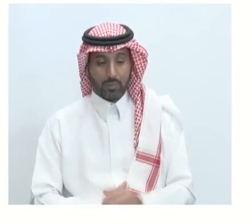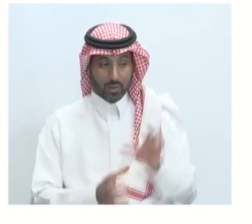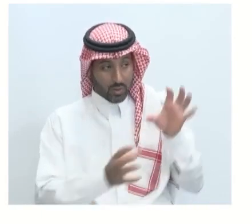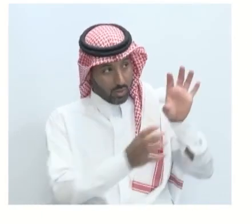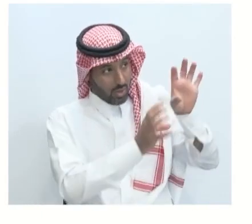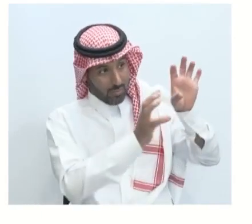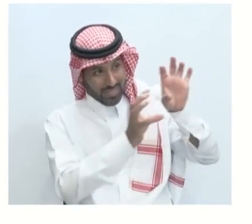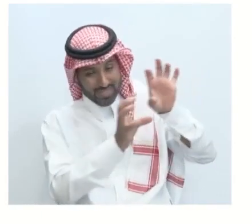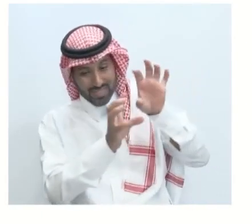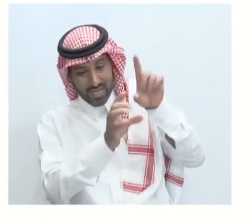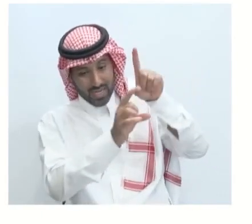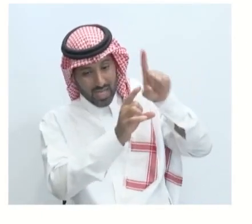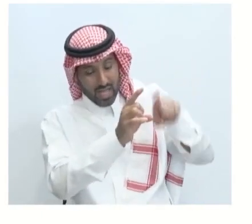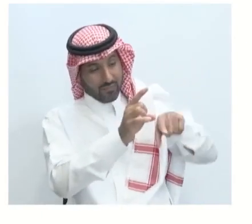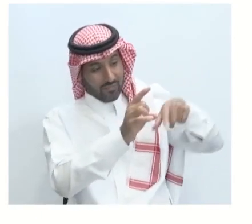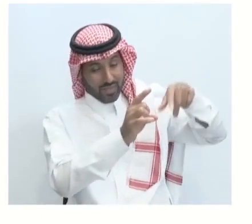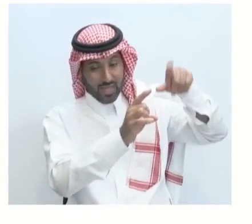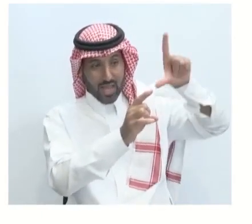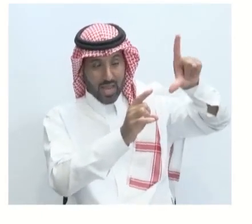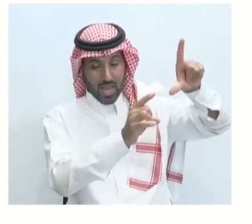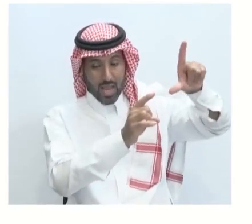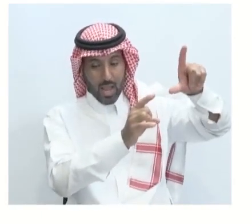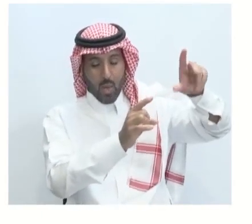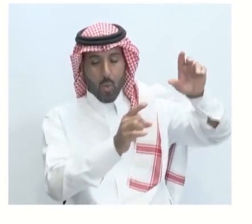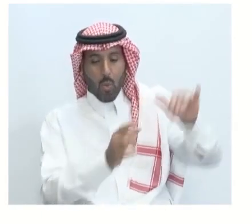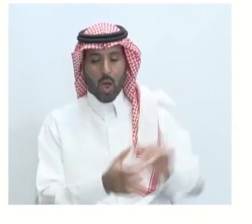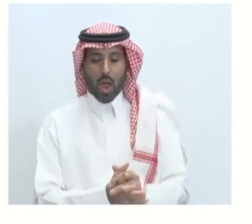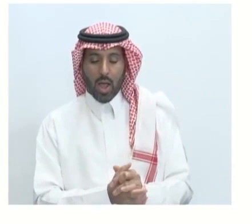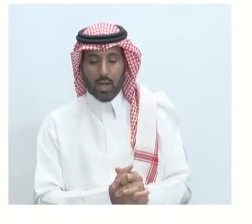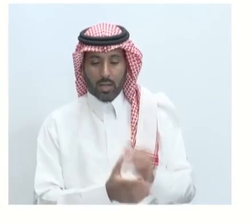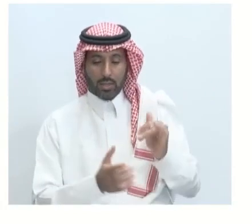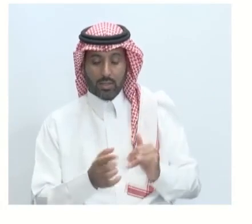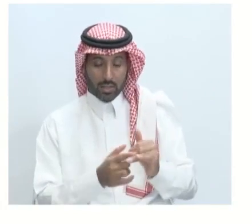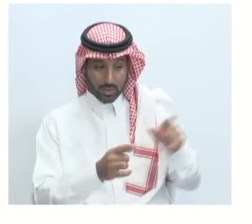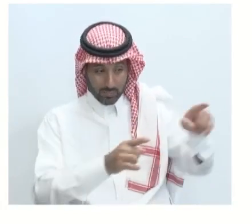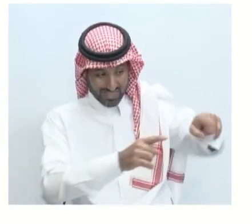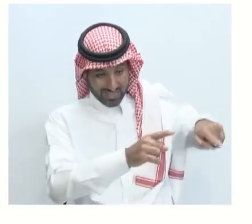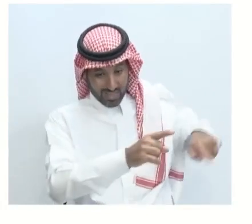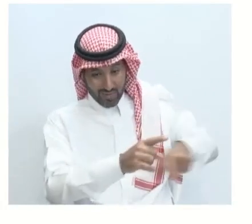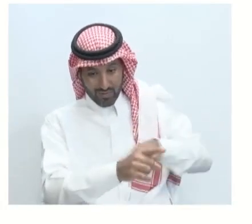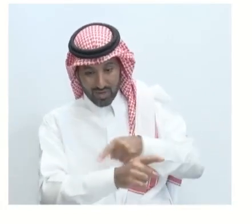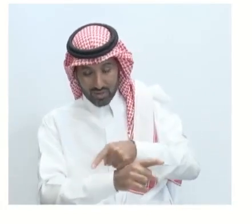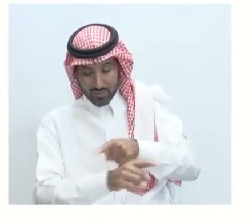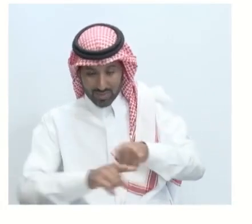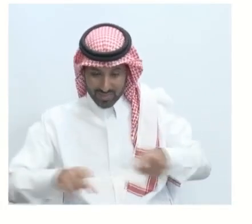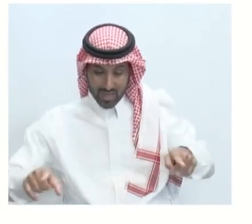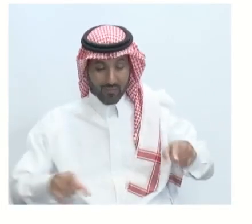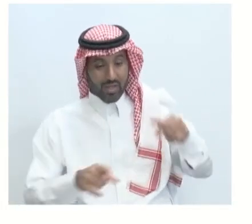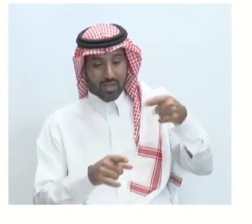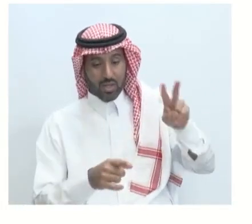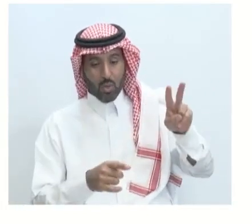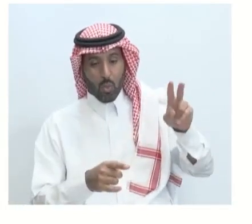شكل حرف الواي لتعطي مساحه قطرها 27 ك